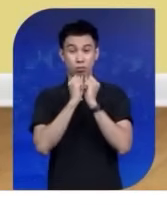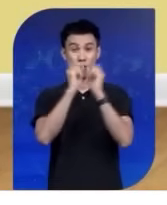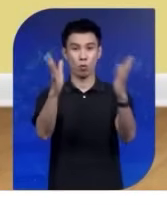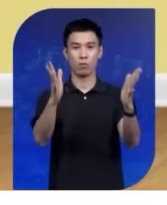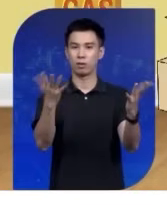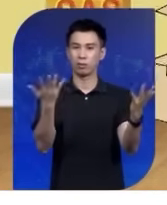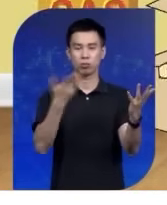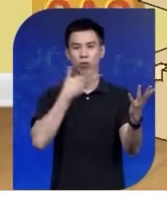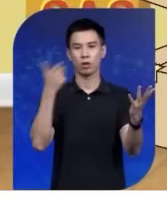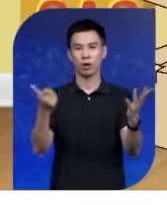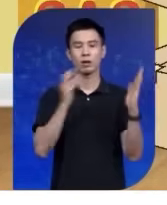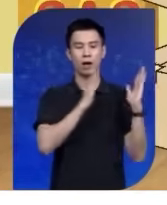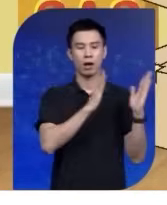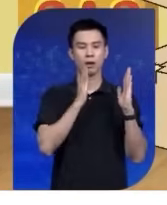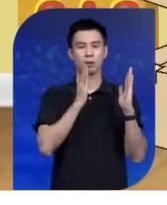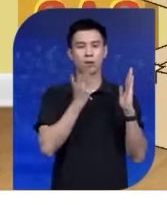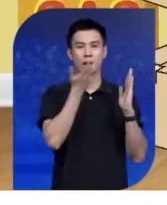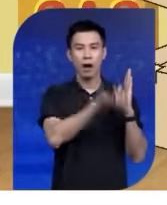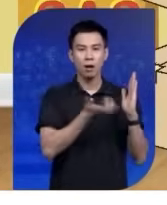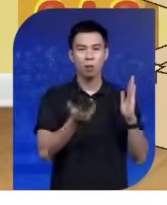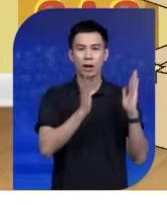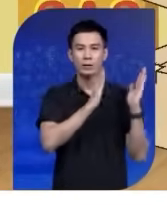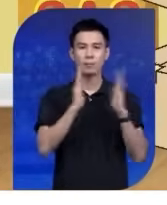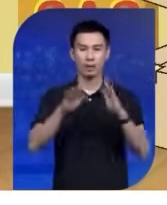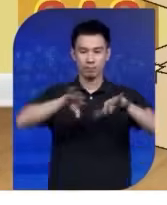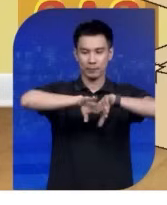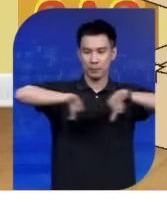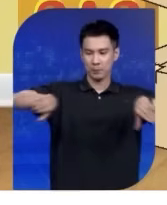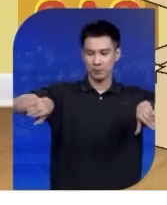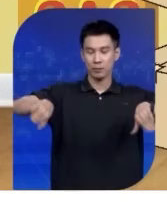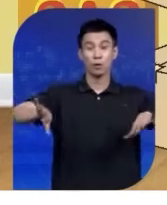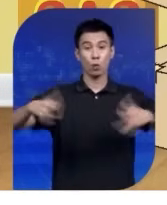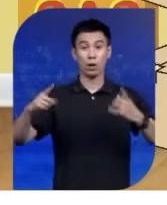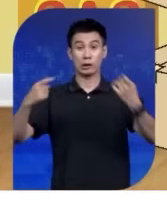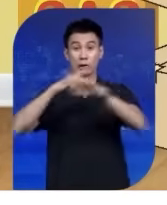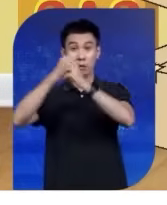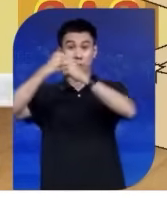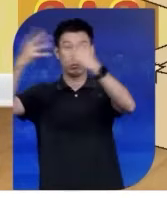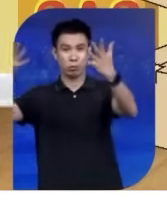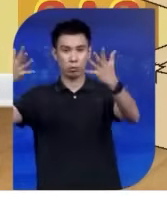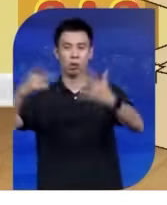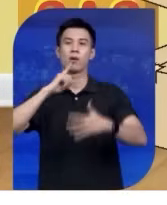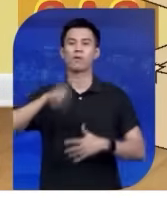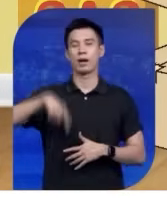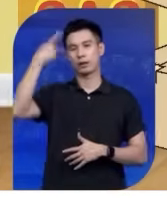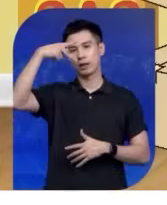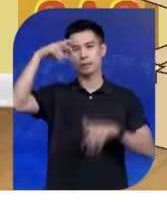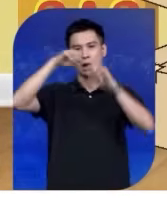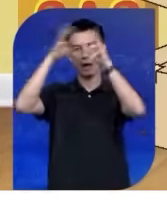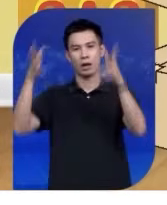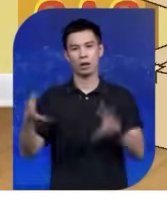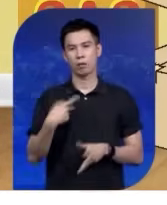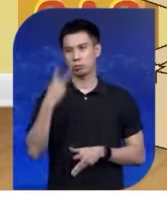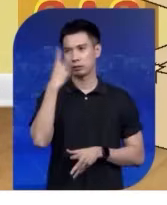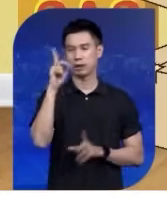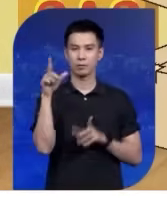xang nguồn lửa nguồn điện nhiều vụ cháy kho xưởng là do chập điện cũng cần thường xuyên kiểm tra bảo dưỡng các thiết bị hệ thống điện đặc biệt